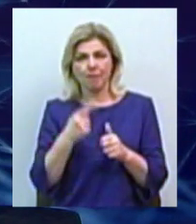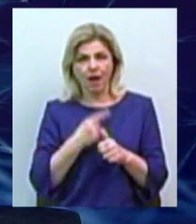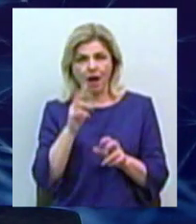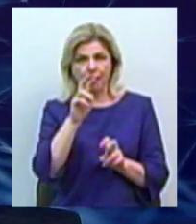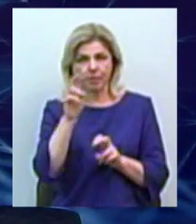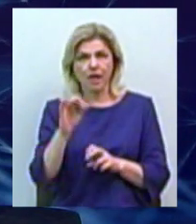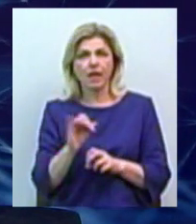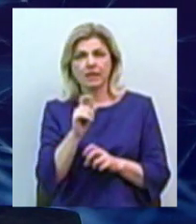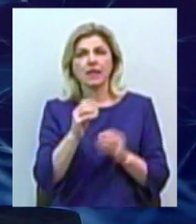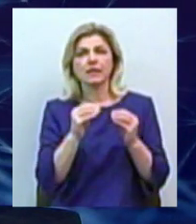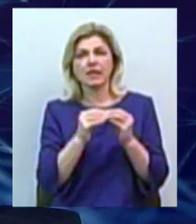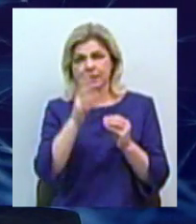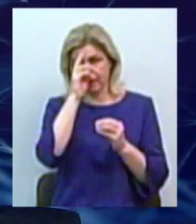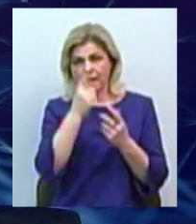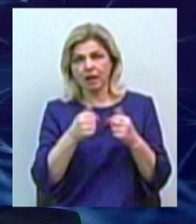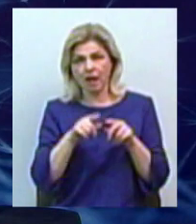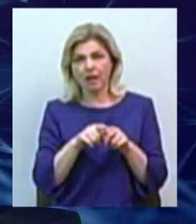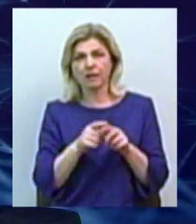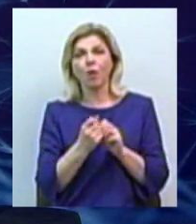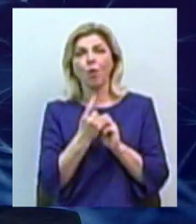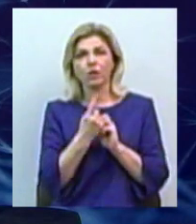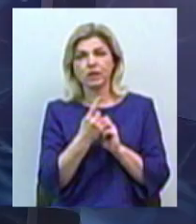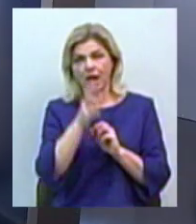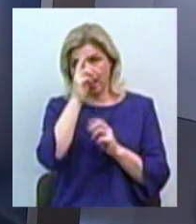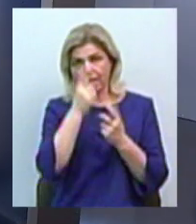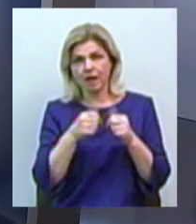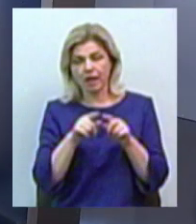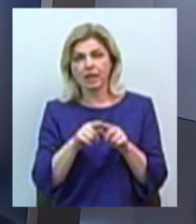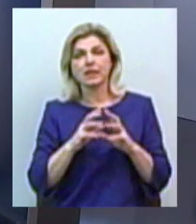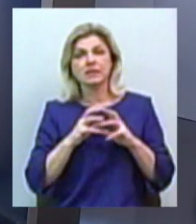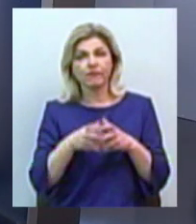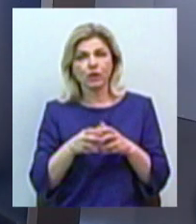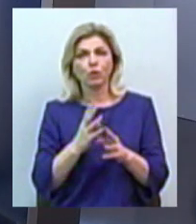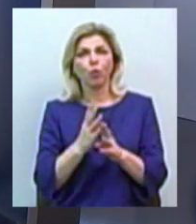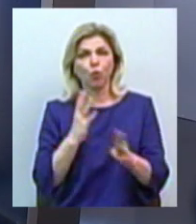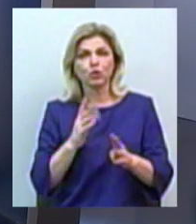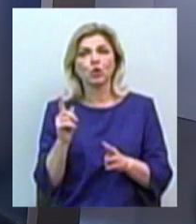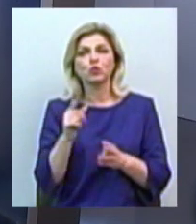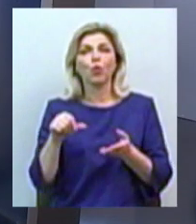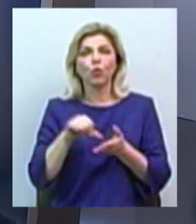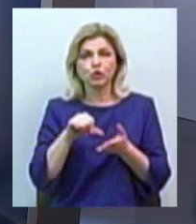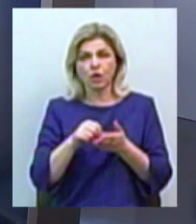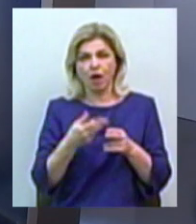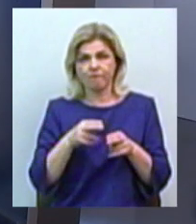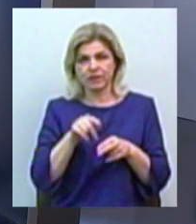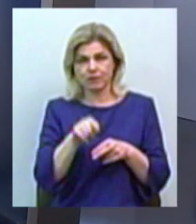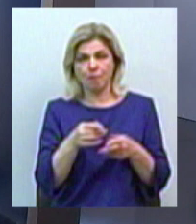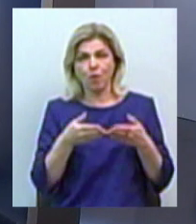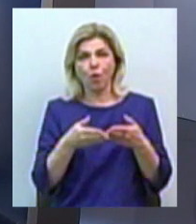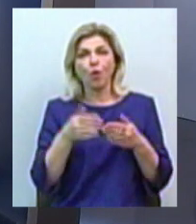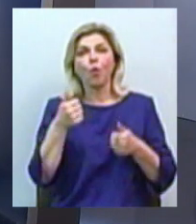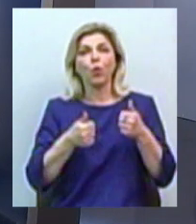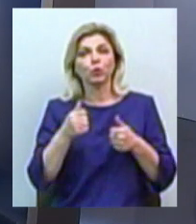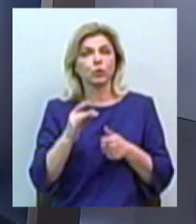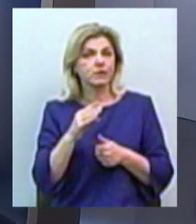10 країн, а саме 11 країн світу, стоять в черзі, щоб приймати участь в цьому концесійному конкурсі. Також,